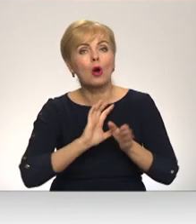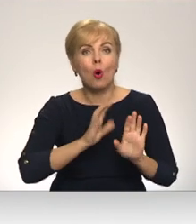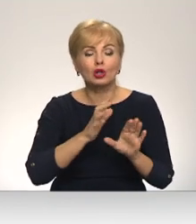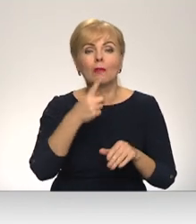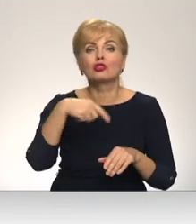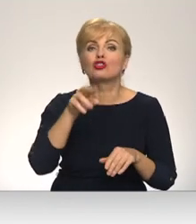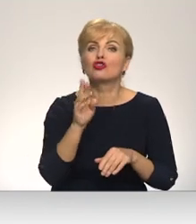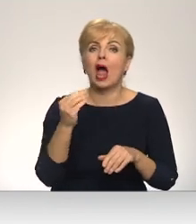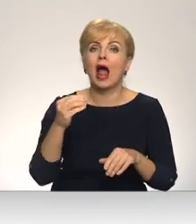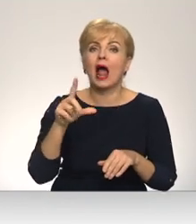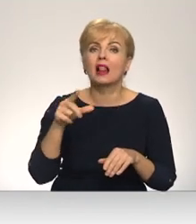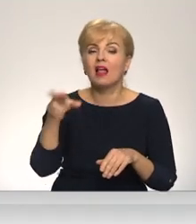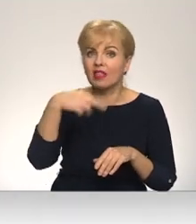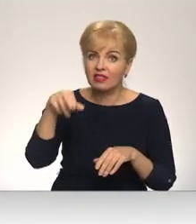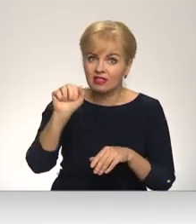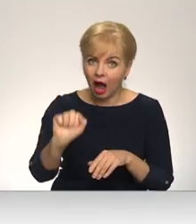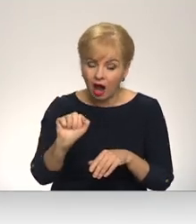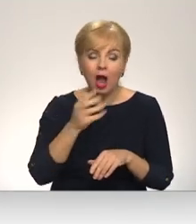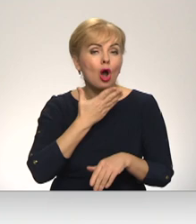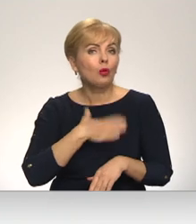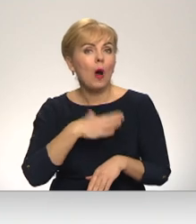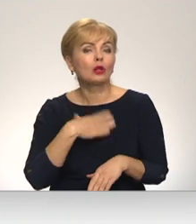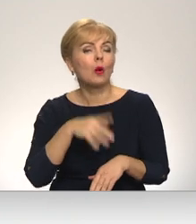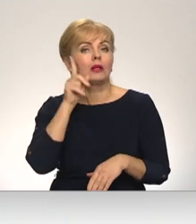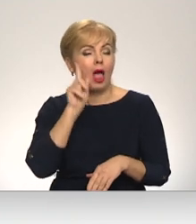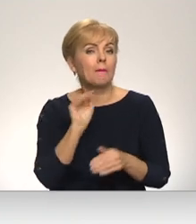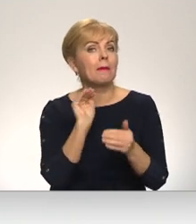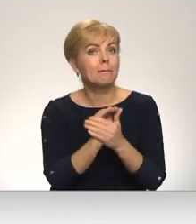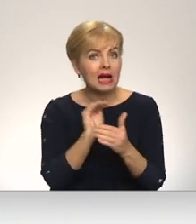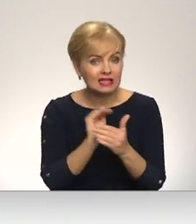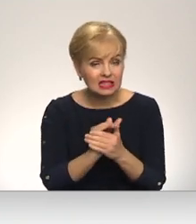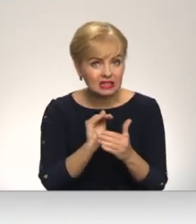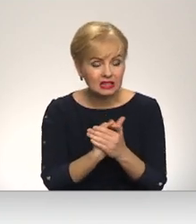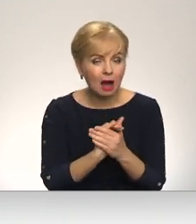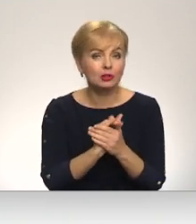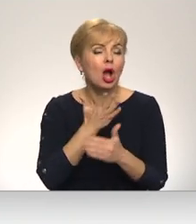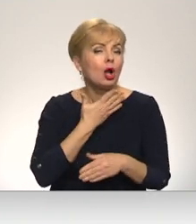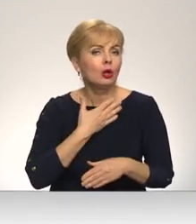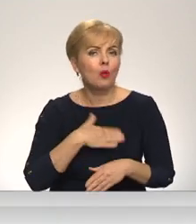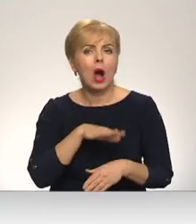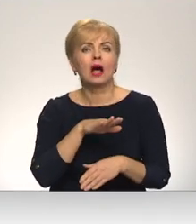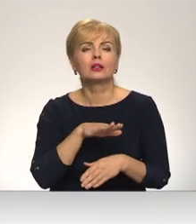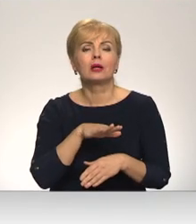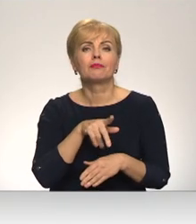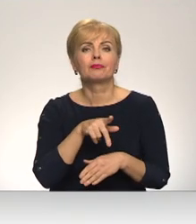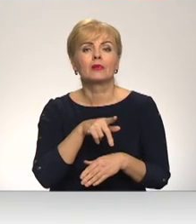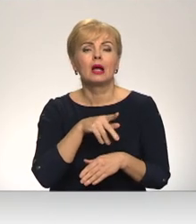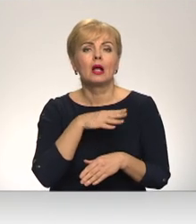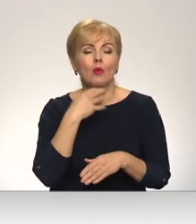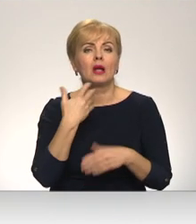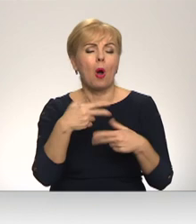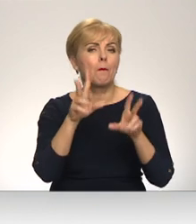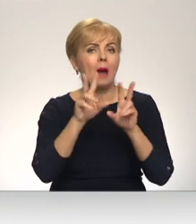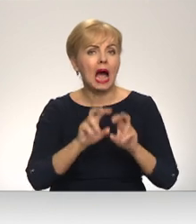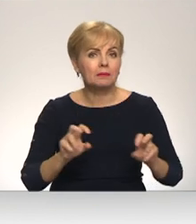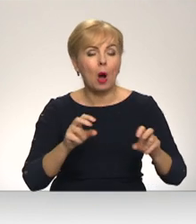šķelda. Šķelda, viņa ir ļoti, ļoti labi zināms, pazīstams un ļoti pārbaudīta